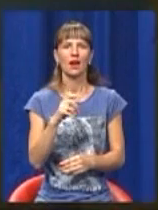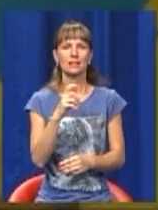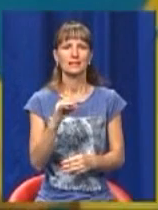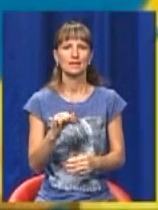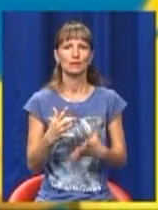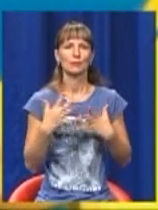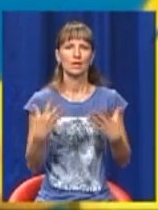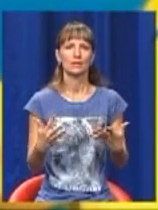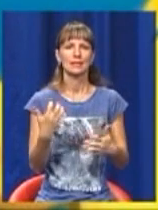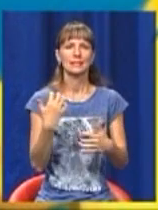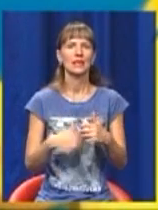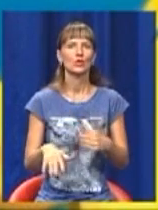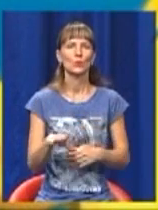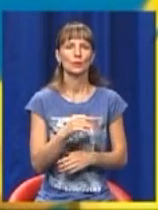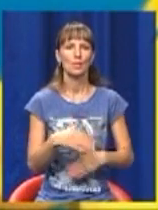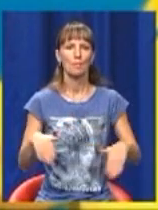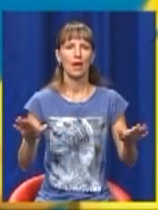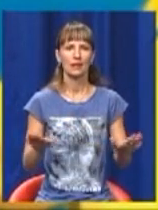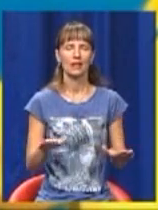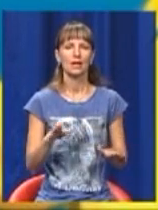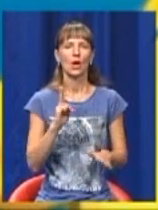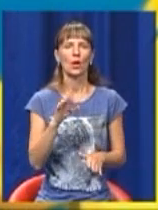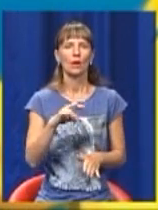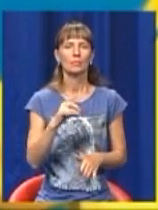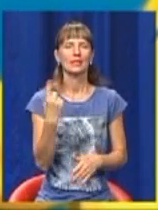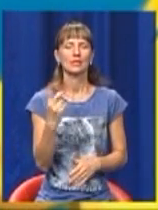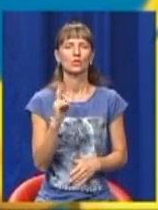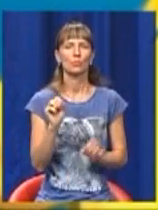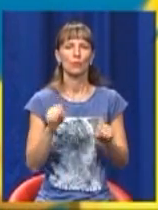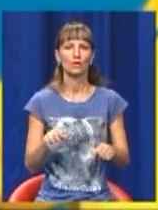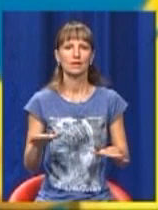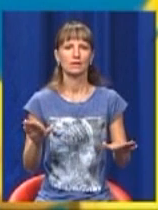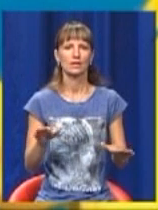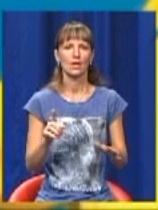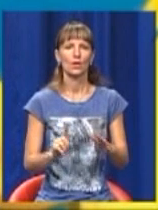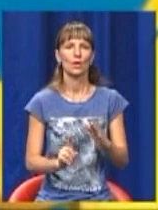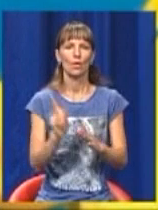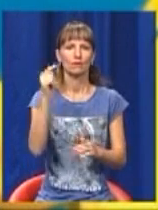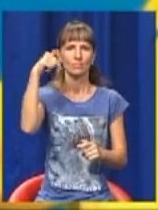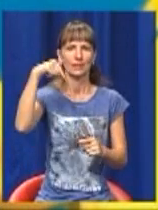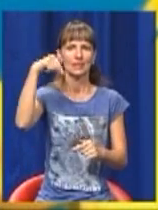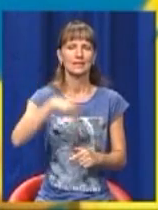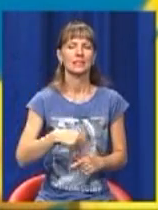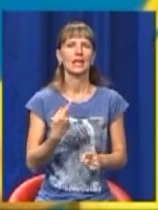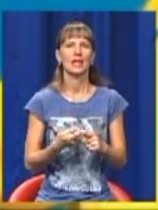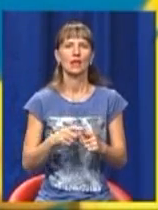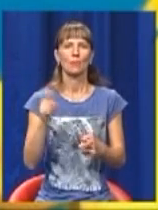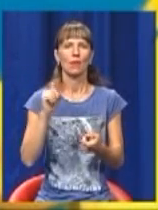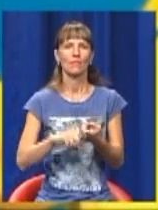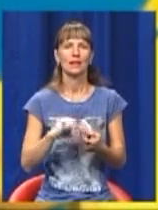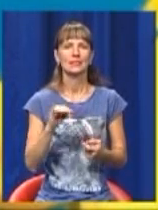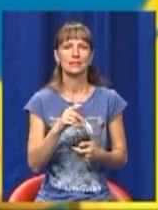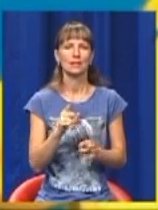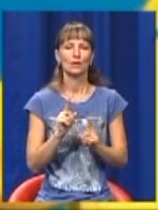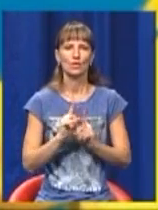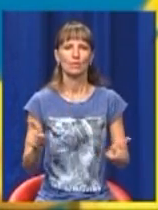більше. Серед усіх пернатих колібрі єдиний, хто може літати буквально до гори ногами. Це пов'язано з